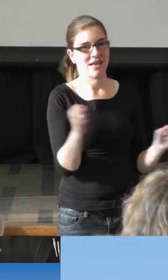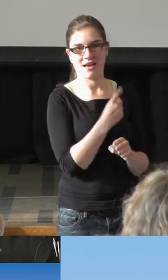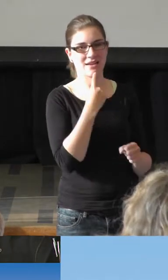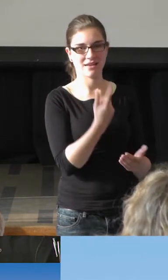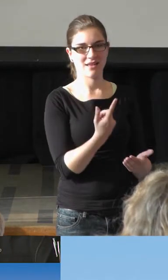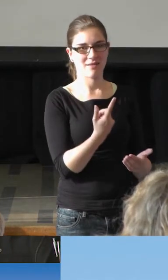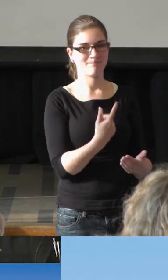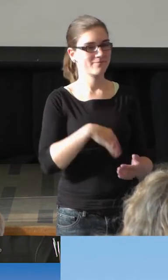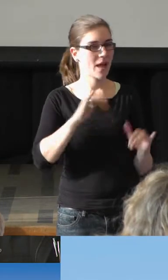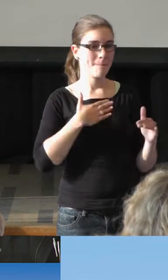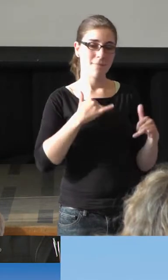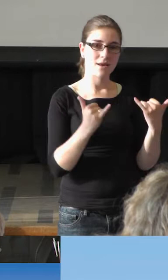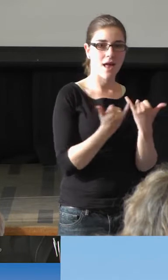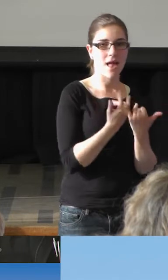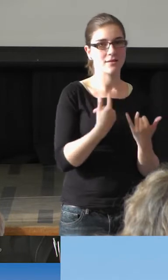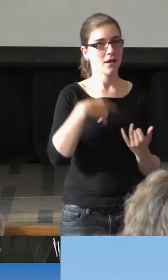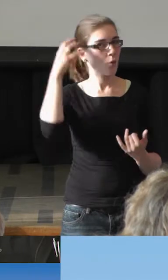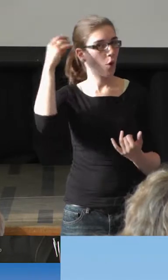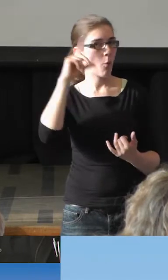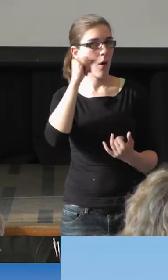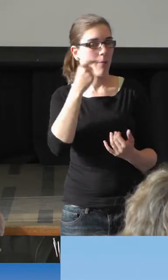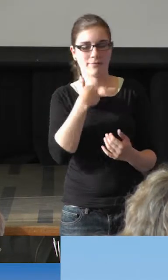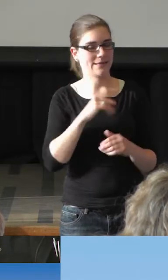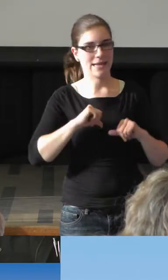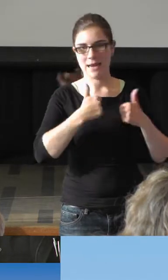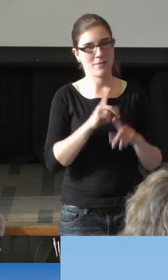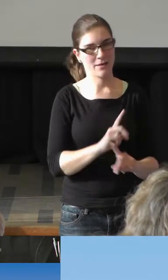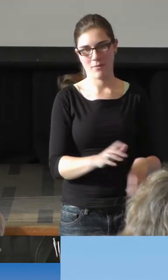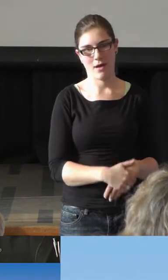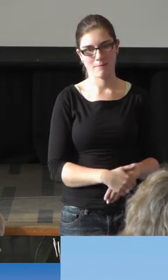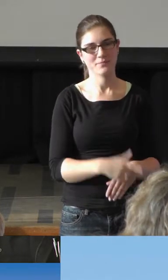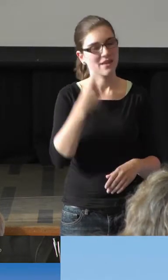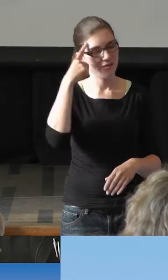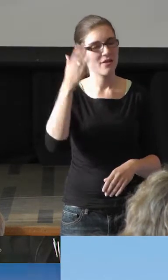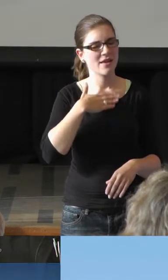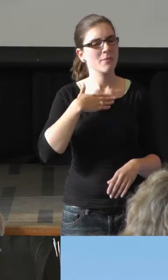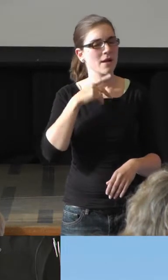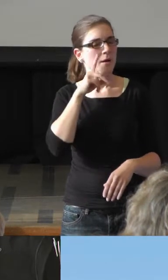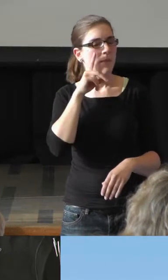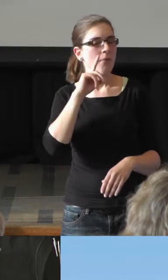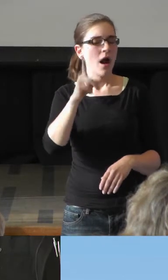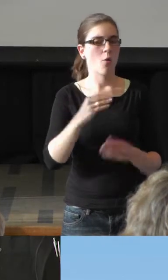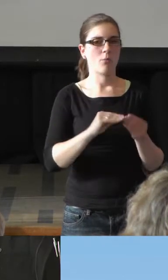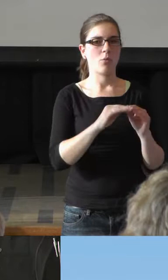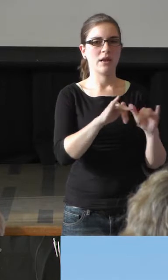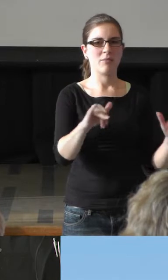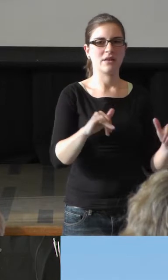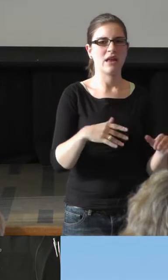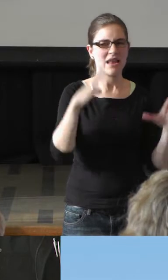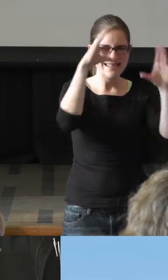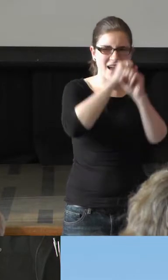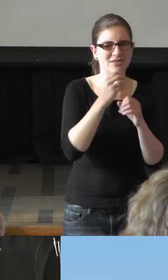die Großeltern noch die Eltern leben. Ich weiß nur von meiner Mutter, dass die auch massive Probleme hatte, des Nachts bis sie rum her gelaufen,